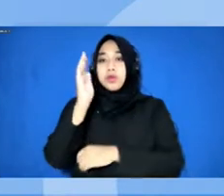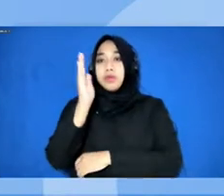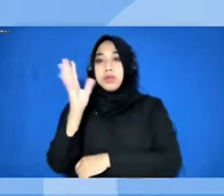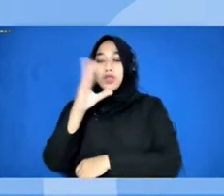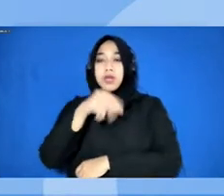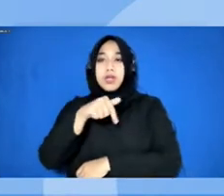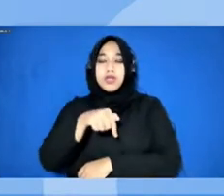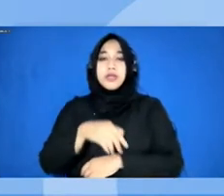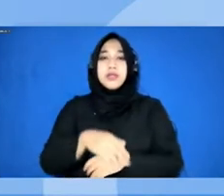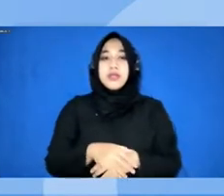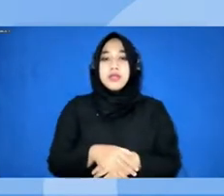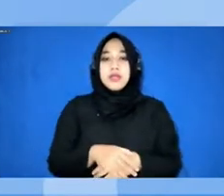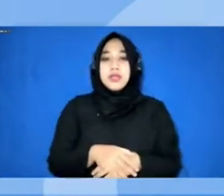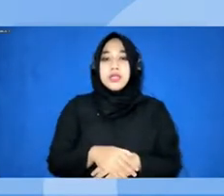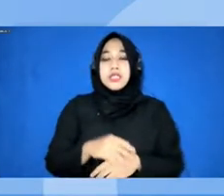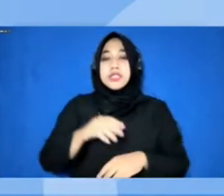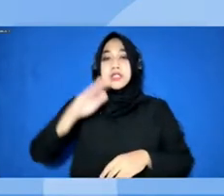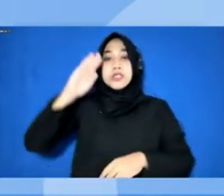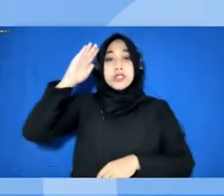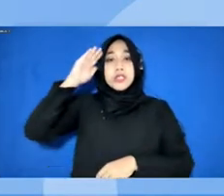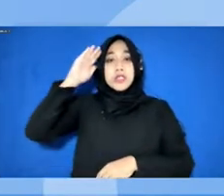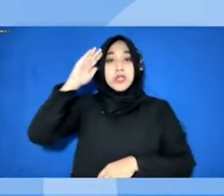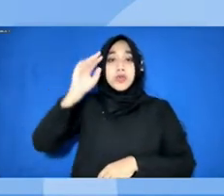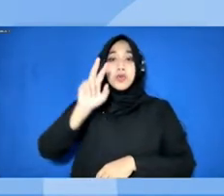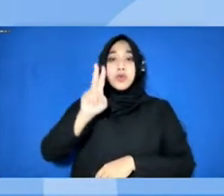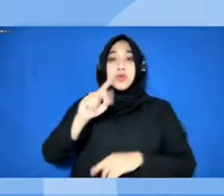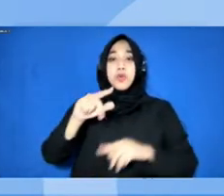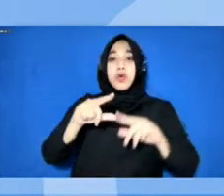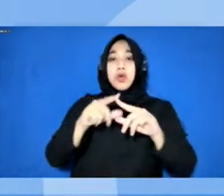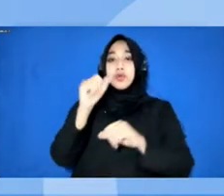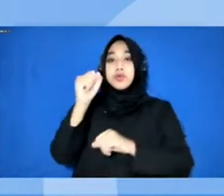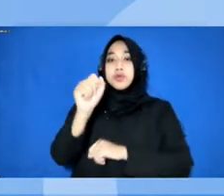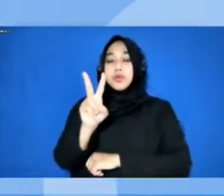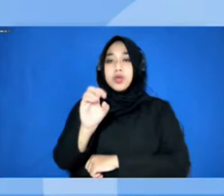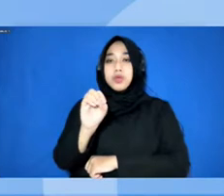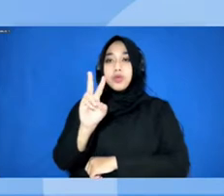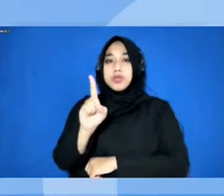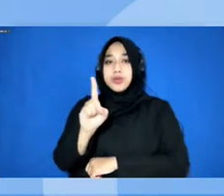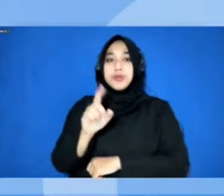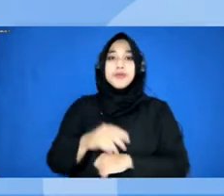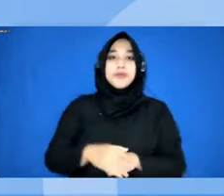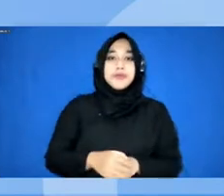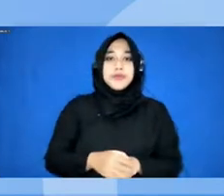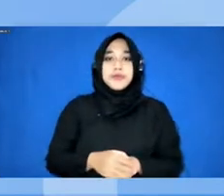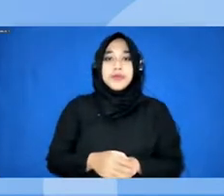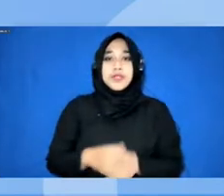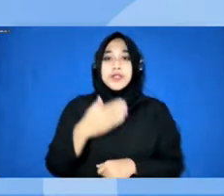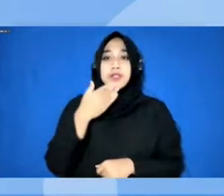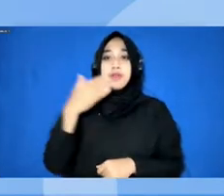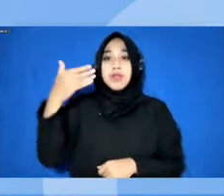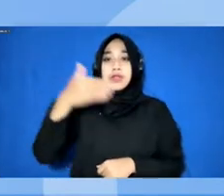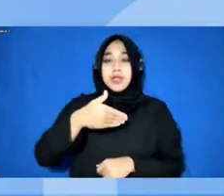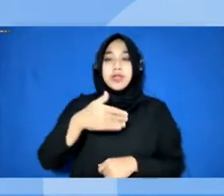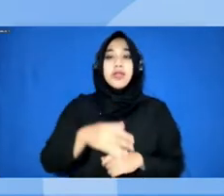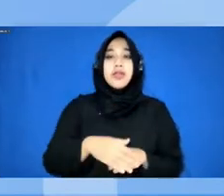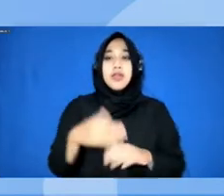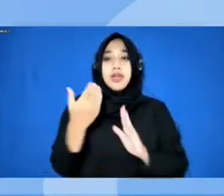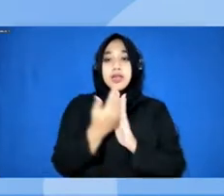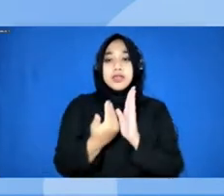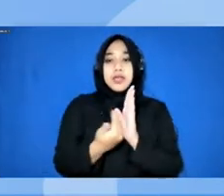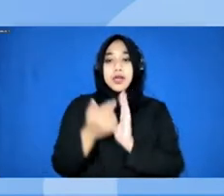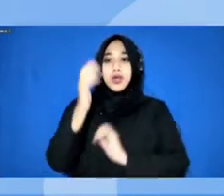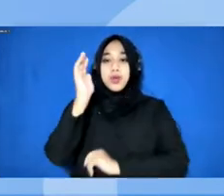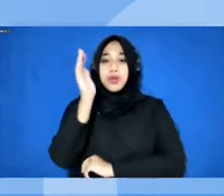ini, Senin 2 Agustus 2021. Saya ucapkan selamat datang dalam acara